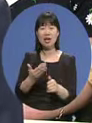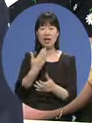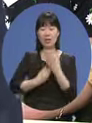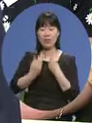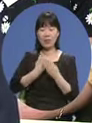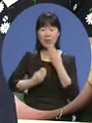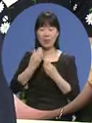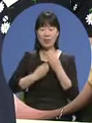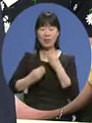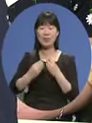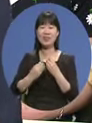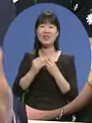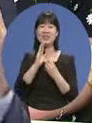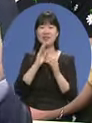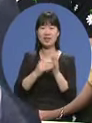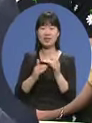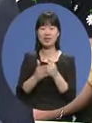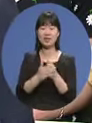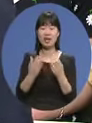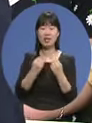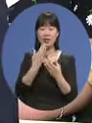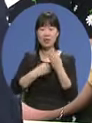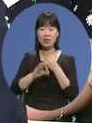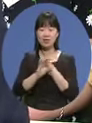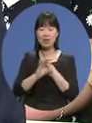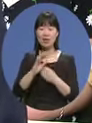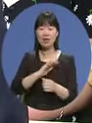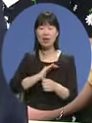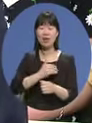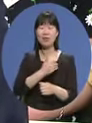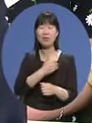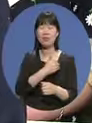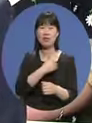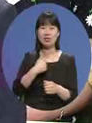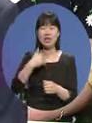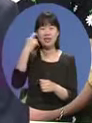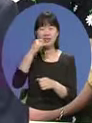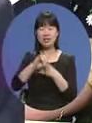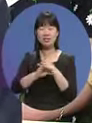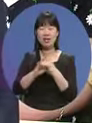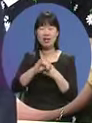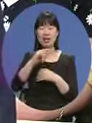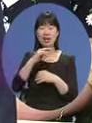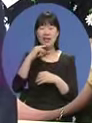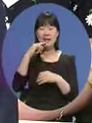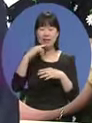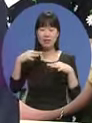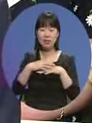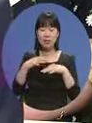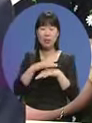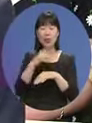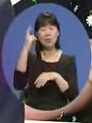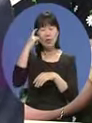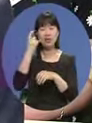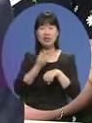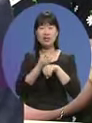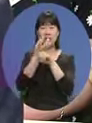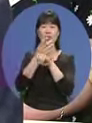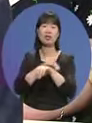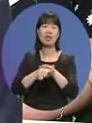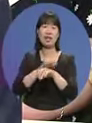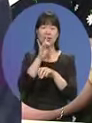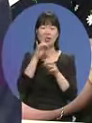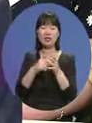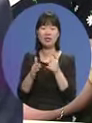제끼거든요. 네. 이게 많이 먹으면 포만감이 있으면 혈액이 머리로 잘 공급이 안 되잖아요. 영양분이든 뭐